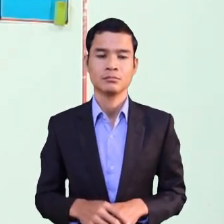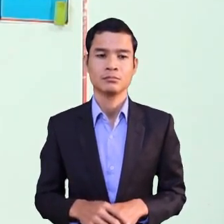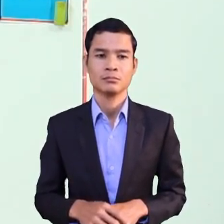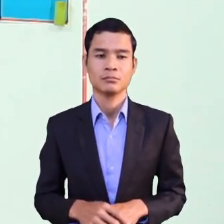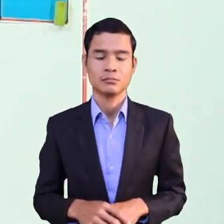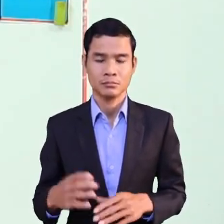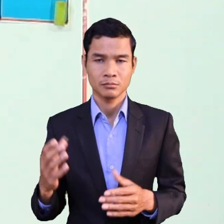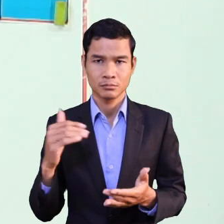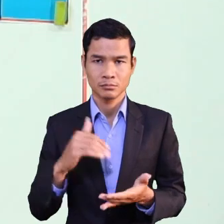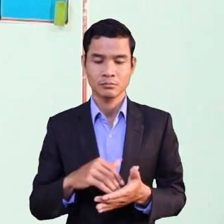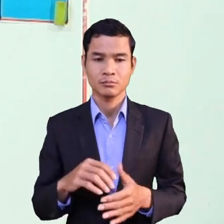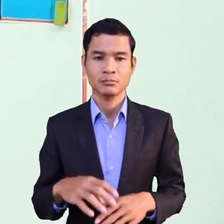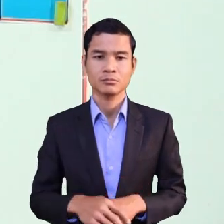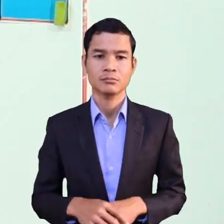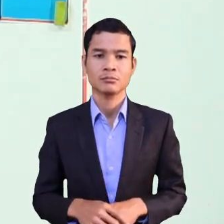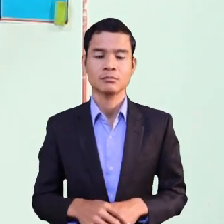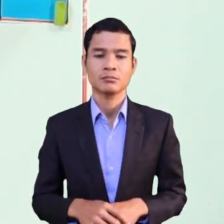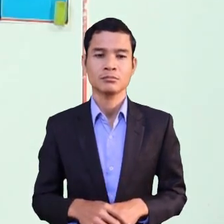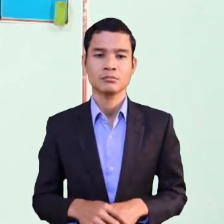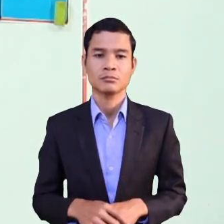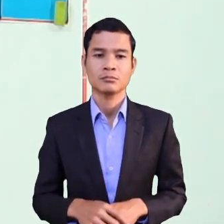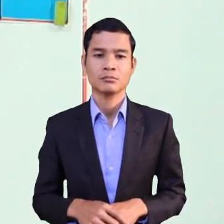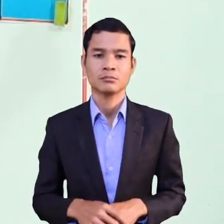ចាម្ដងទៀត